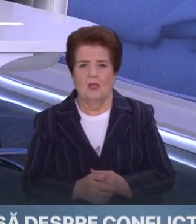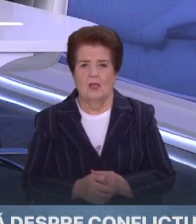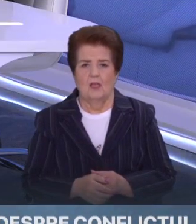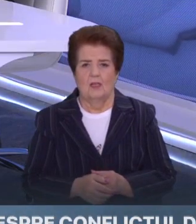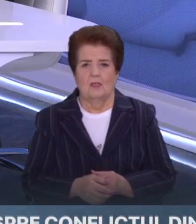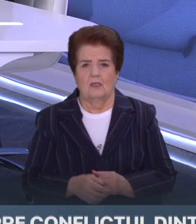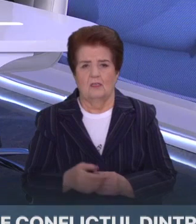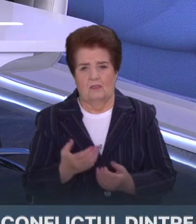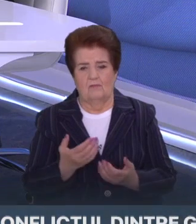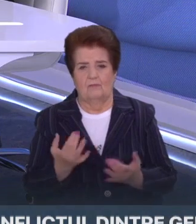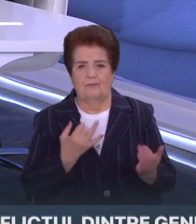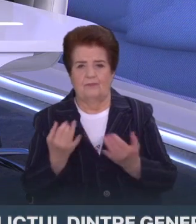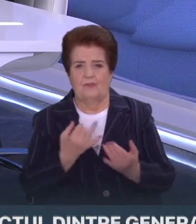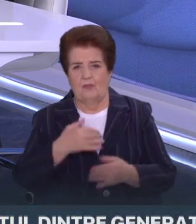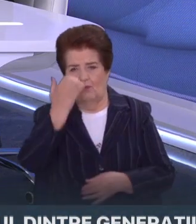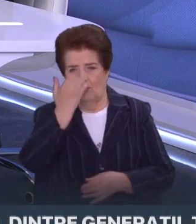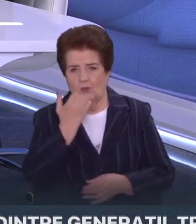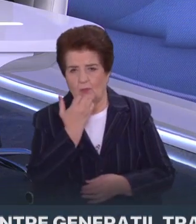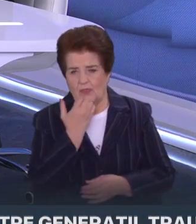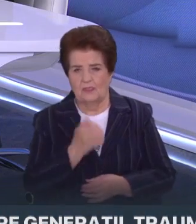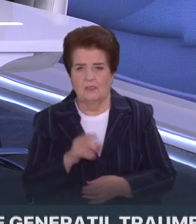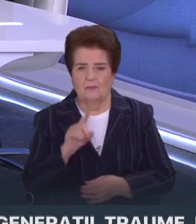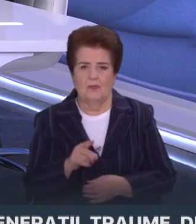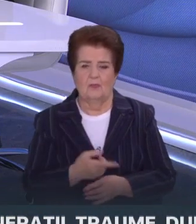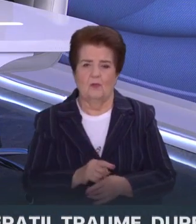aici trebuie să încheiem discuția. Eu vă mulțumesc foarte mult pentru timpul